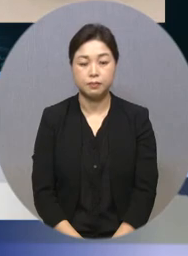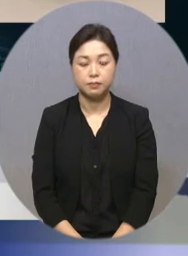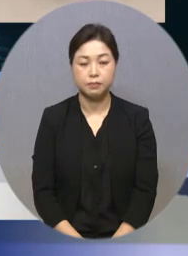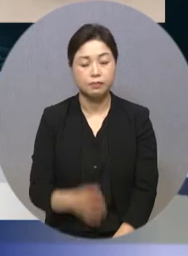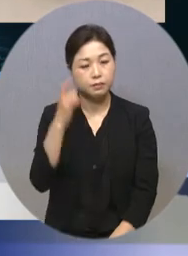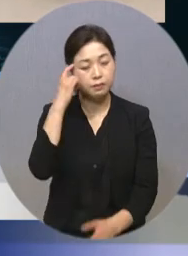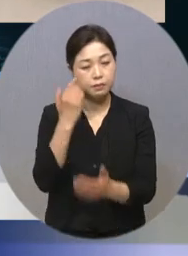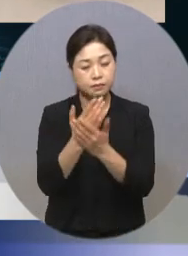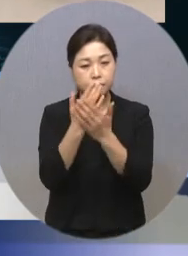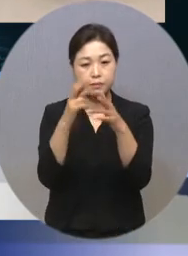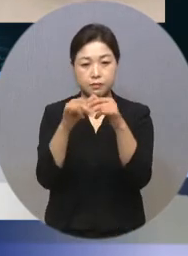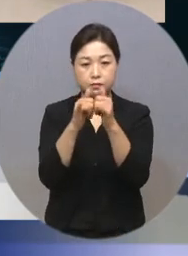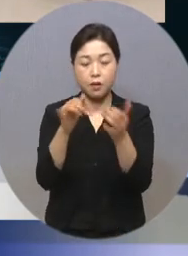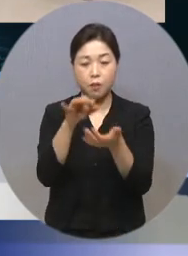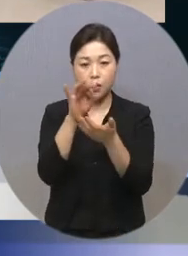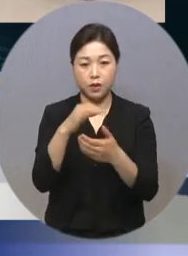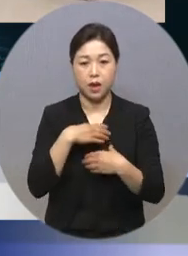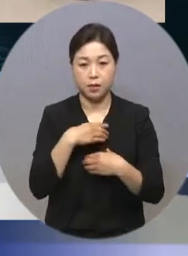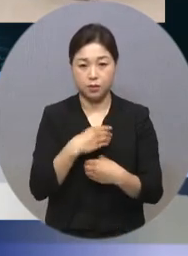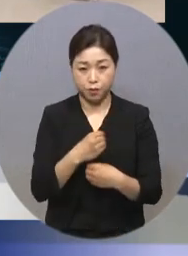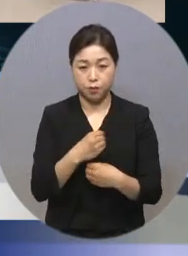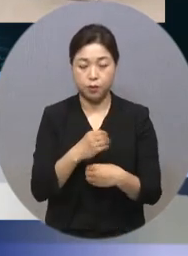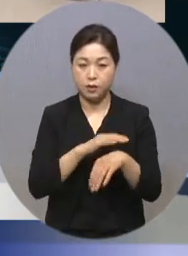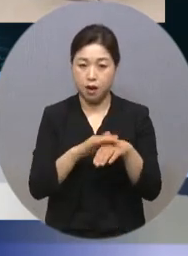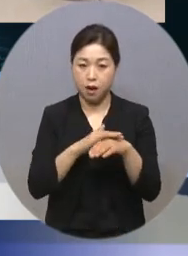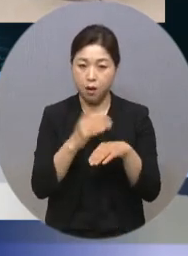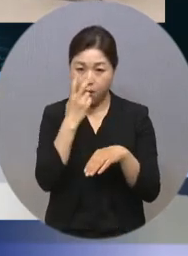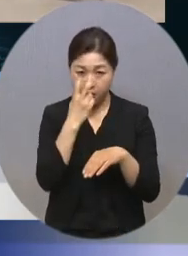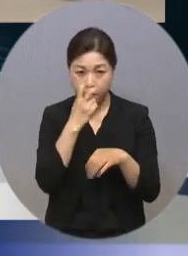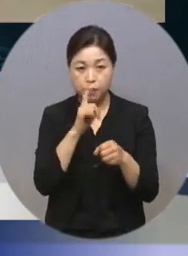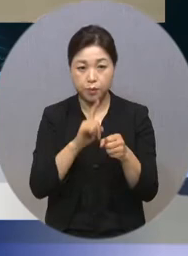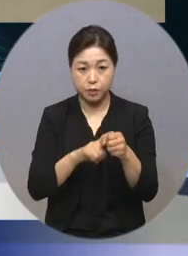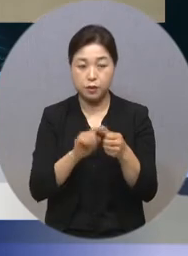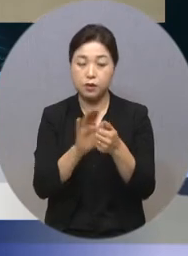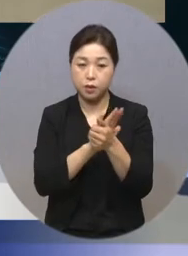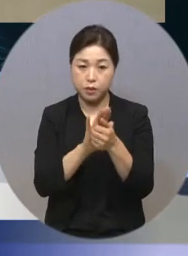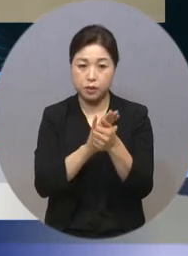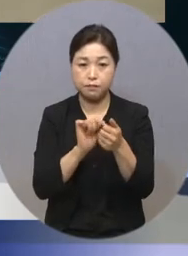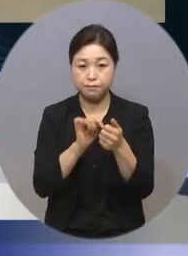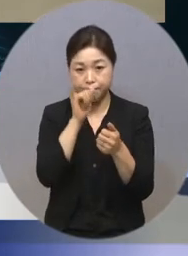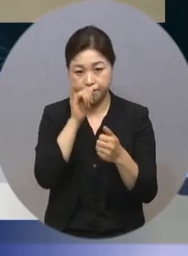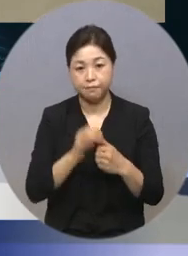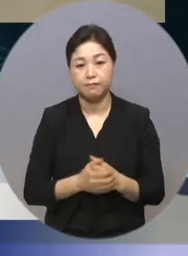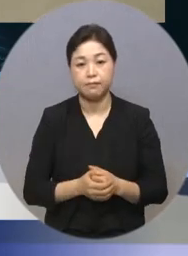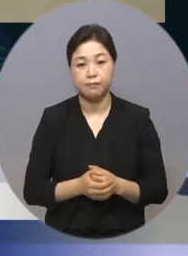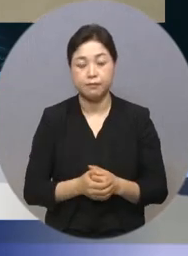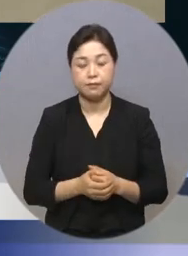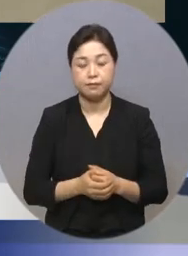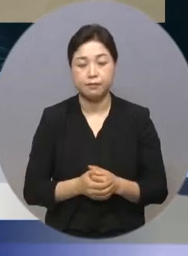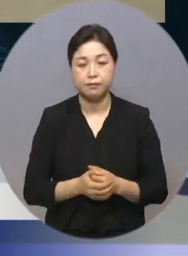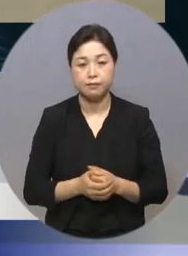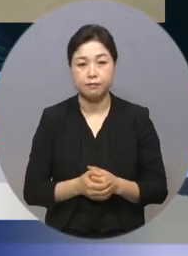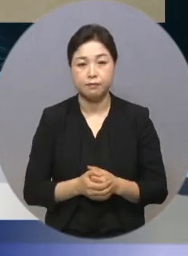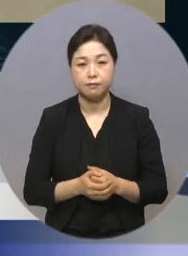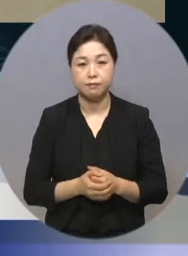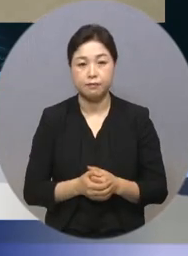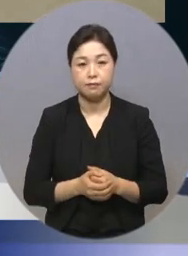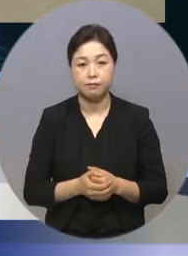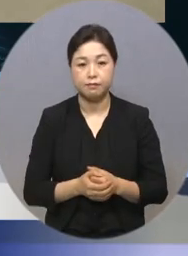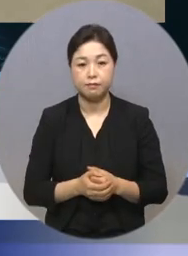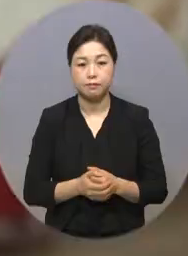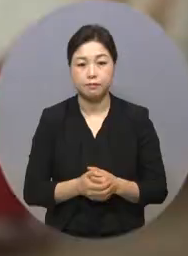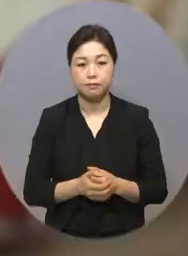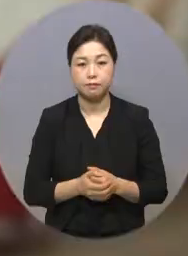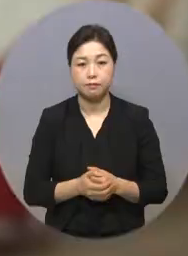발달장애인의 재산을 안전하고 효과적으로 관리하기 위한 서비스가 추진됩니다 보도에 박성용 기자 입니다